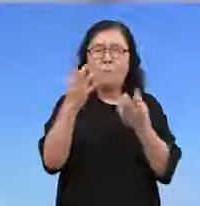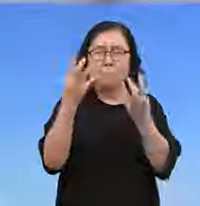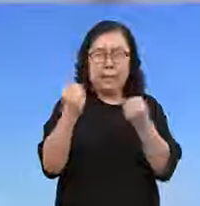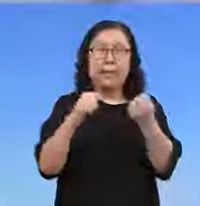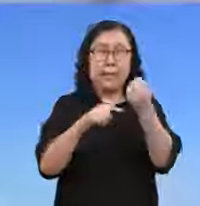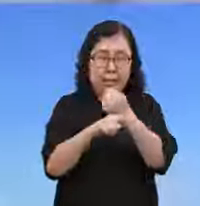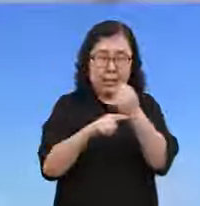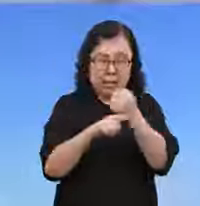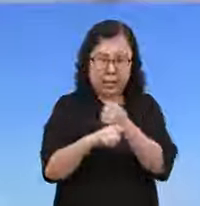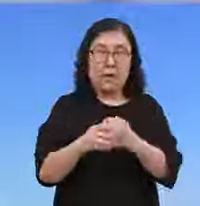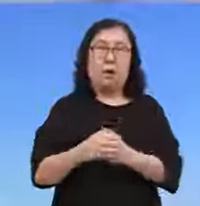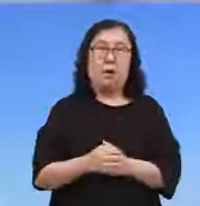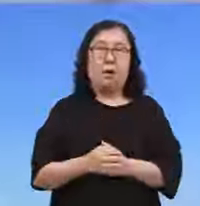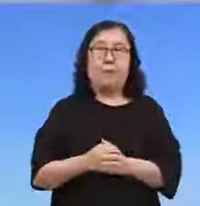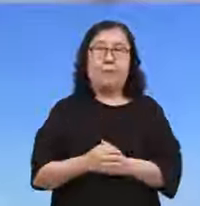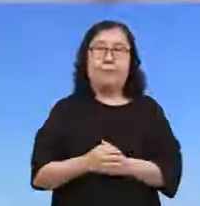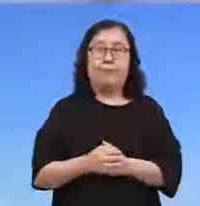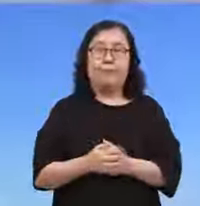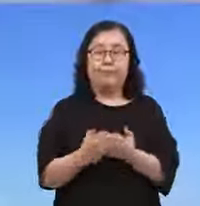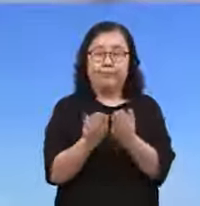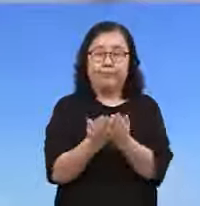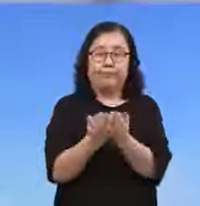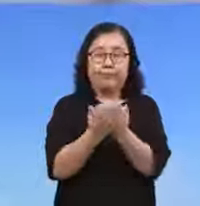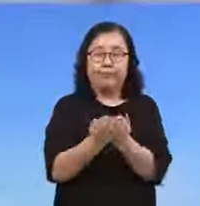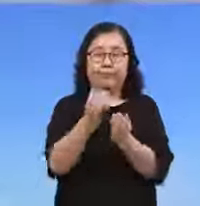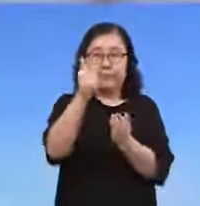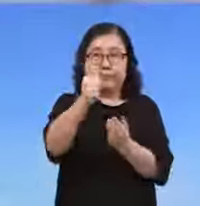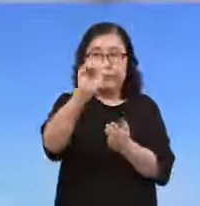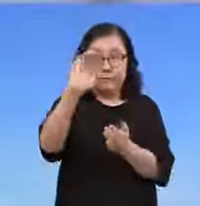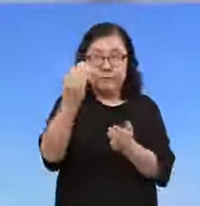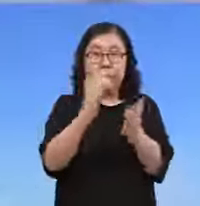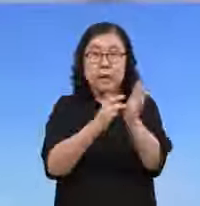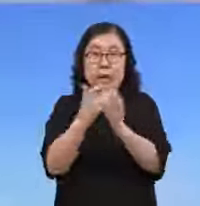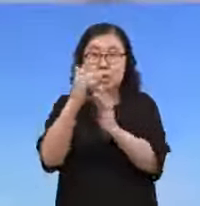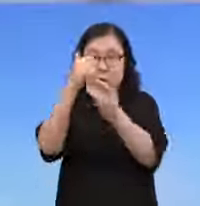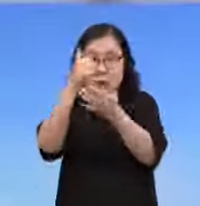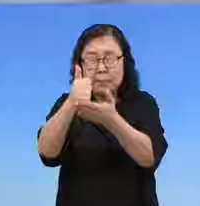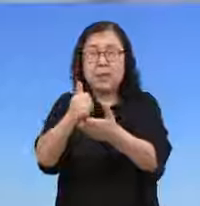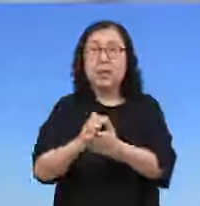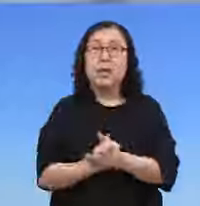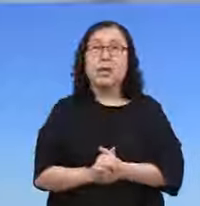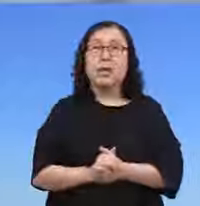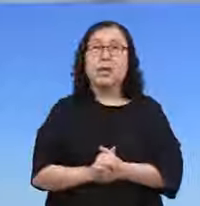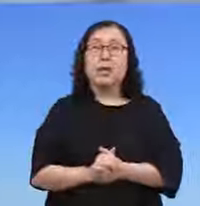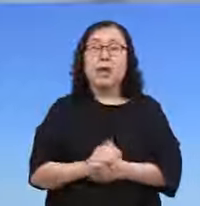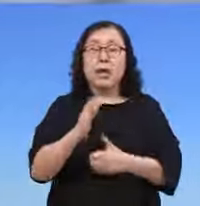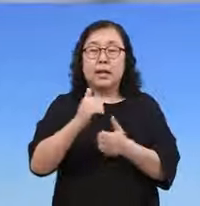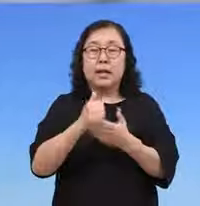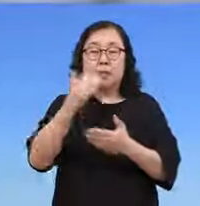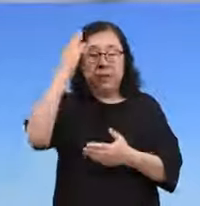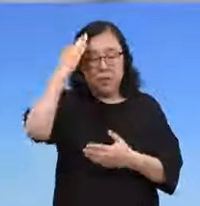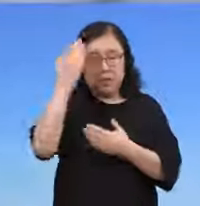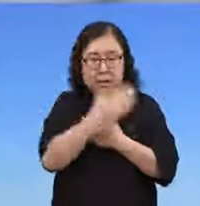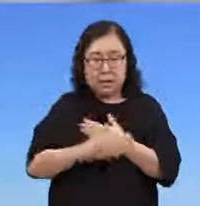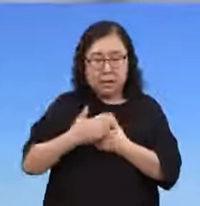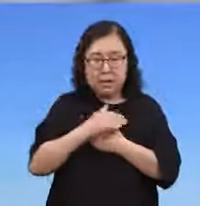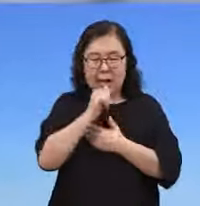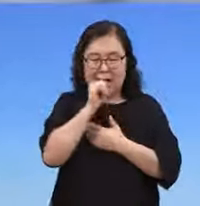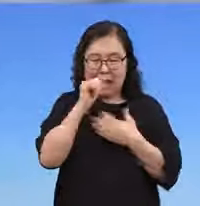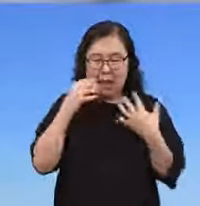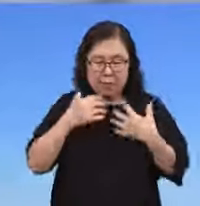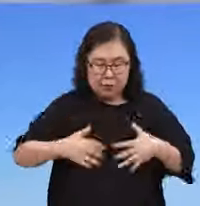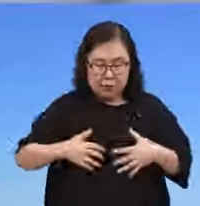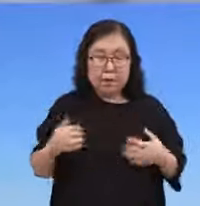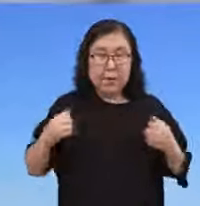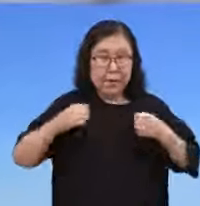오늘 여러분, 우리가 함장 되시는 예수 그리스도께서 정말 우리 하나님의 전신갑주를 입으라라는